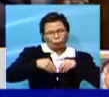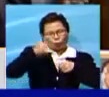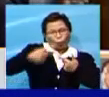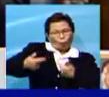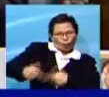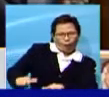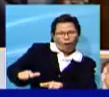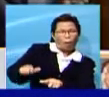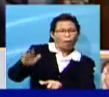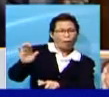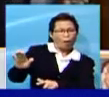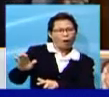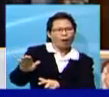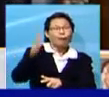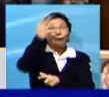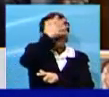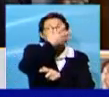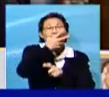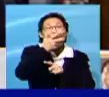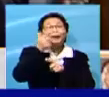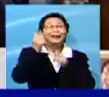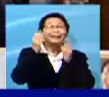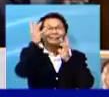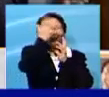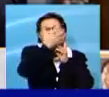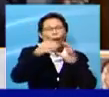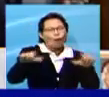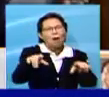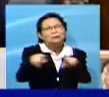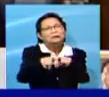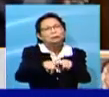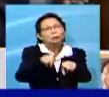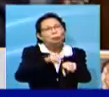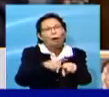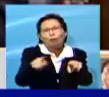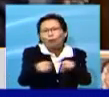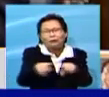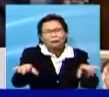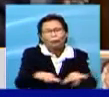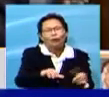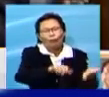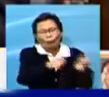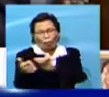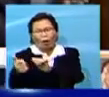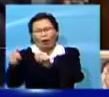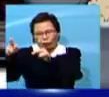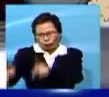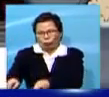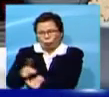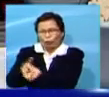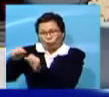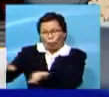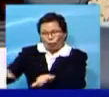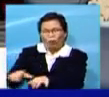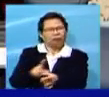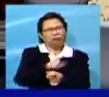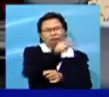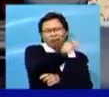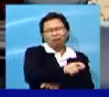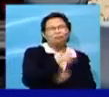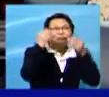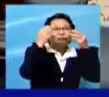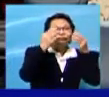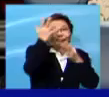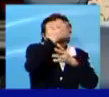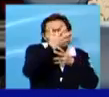membenarkan bidang beauty salon buat perkara yang sama yang sepatutnya boleh dibuat oleh seorang doktor saja. Beliau berkata